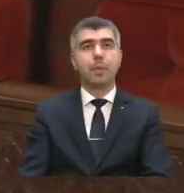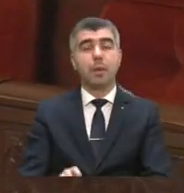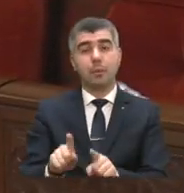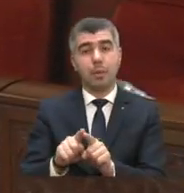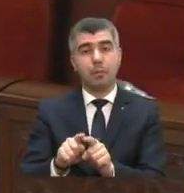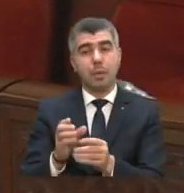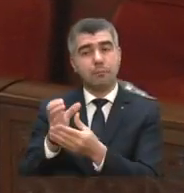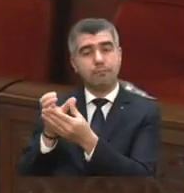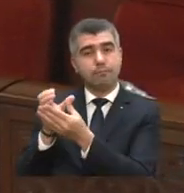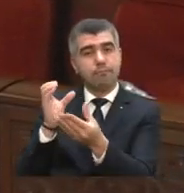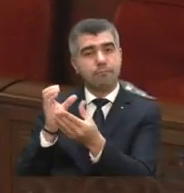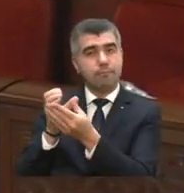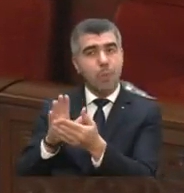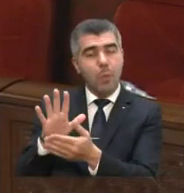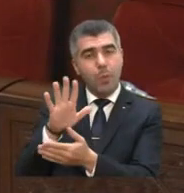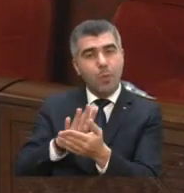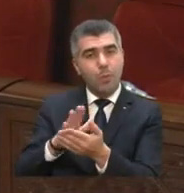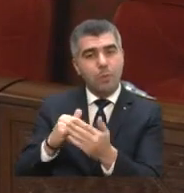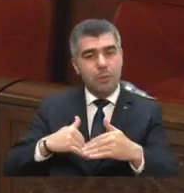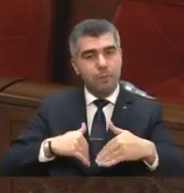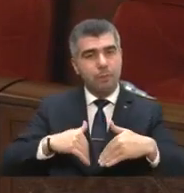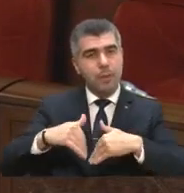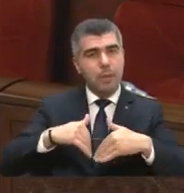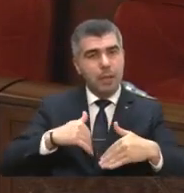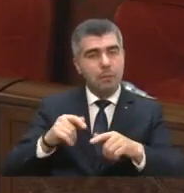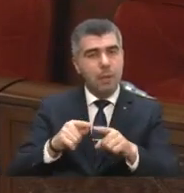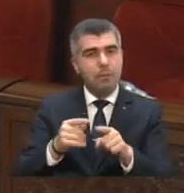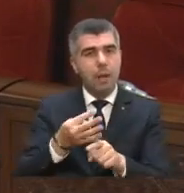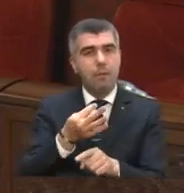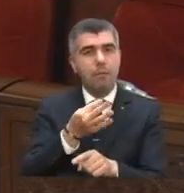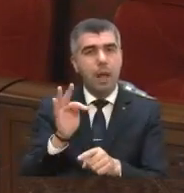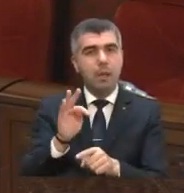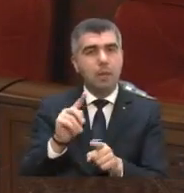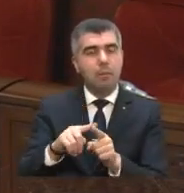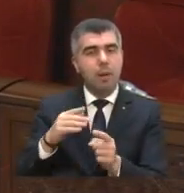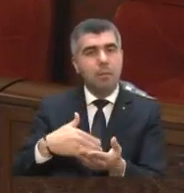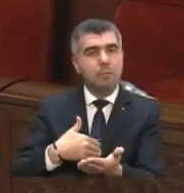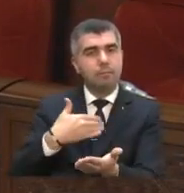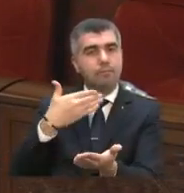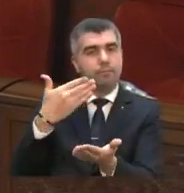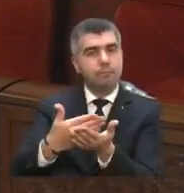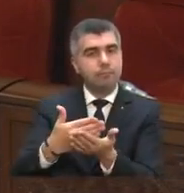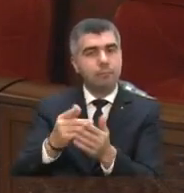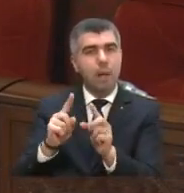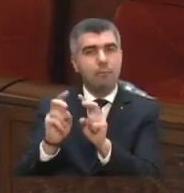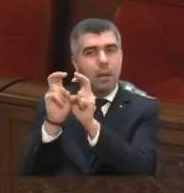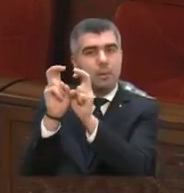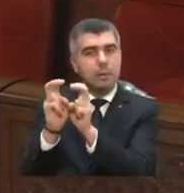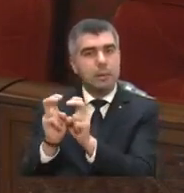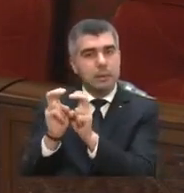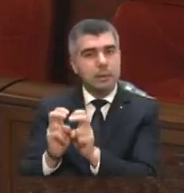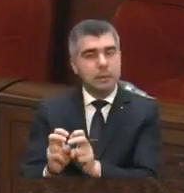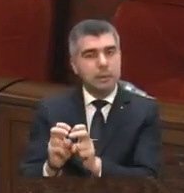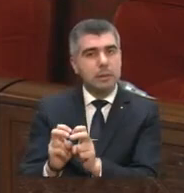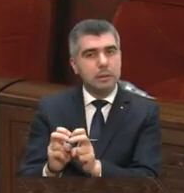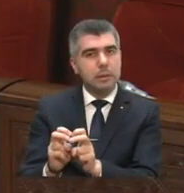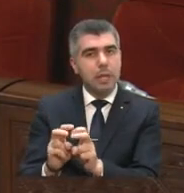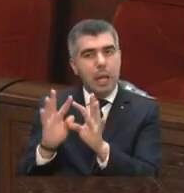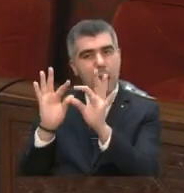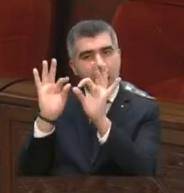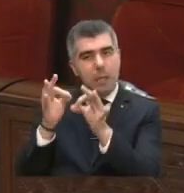النقل الطرقي الدولي للبضائع في ظل قرار السلطات الفرنسية القاضي بتخفيض عدد تأشيرات